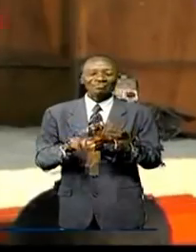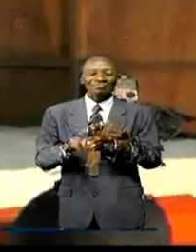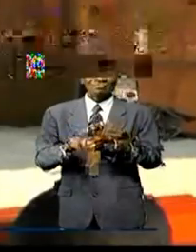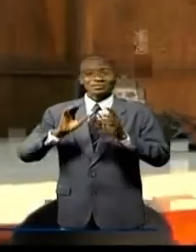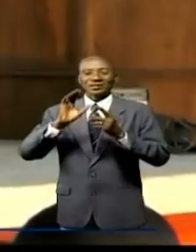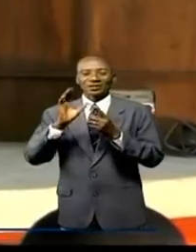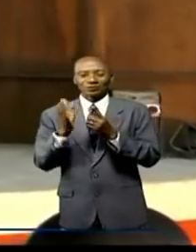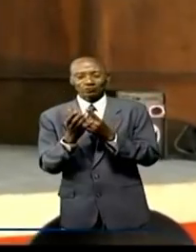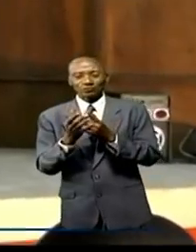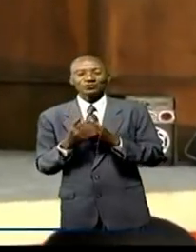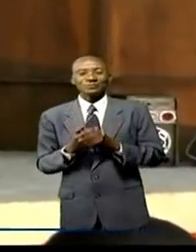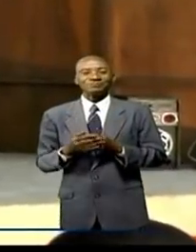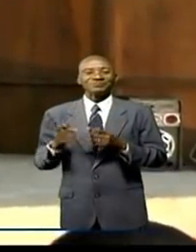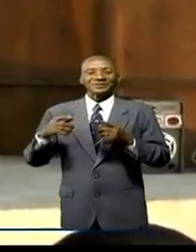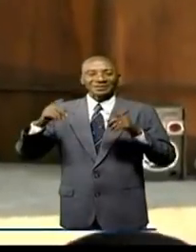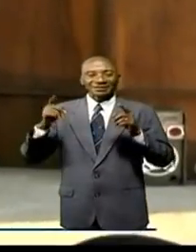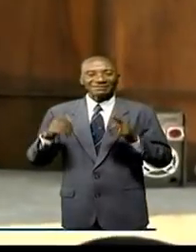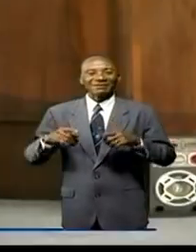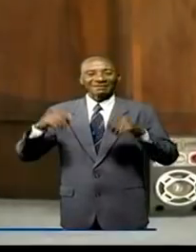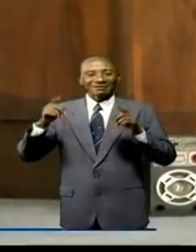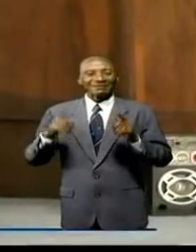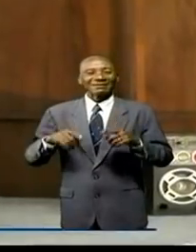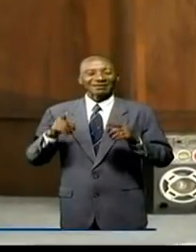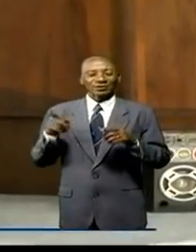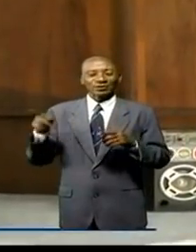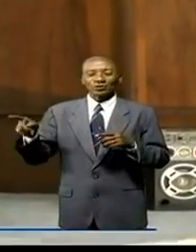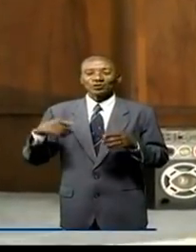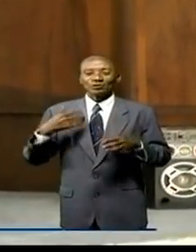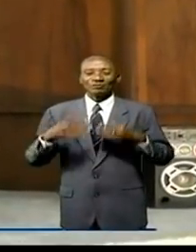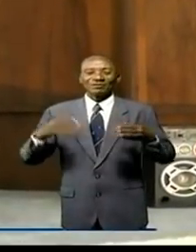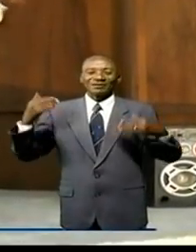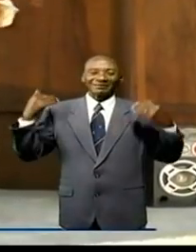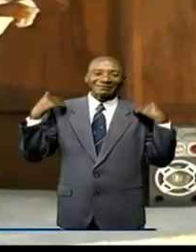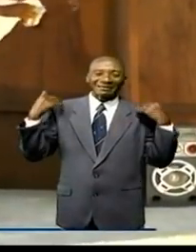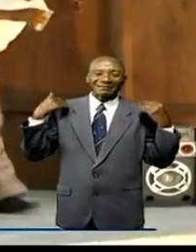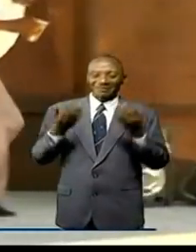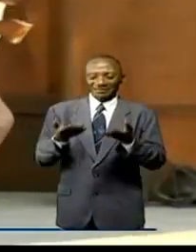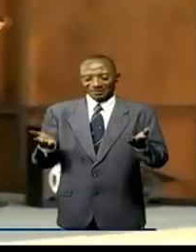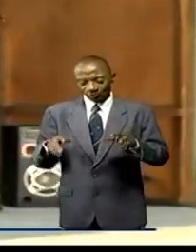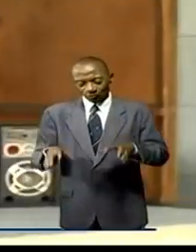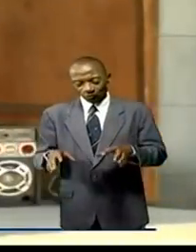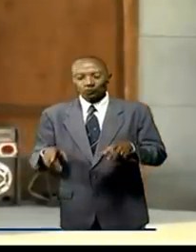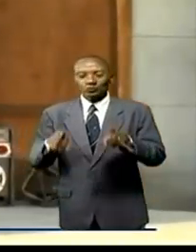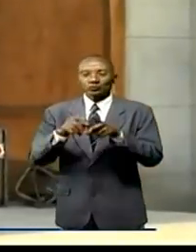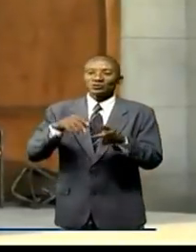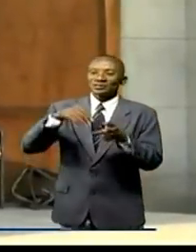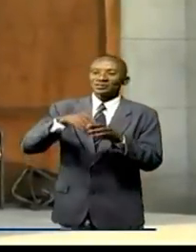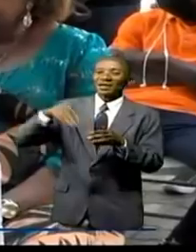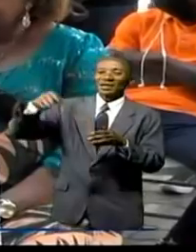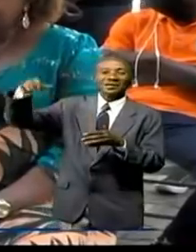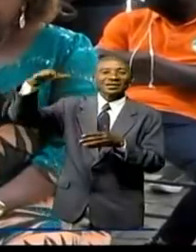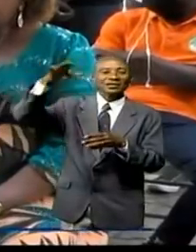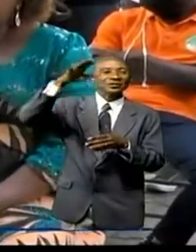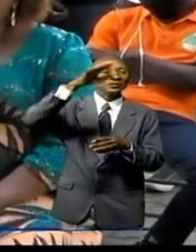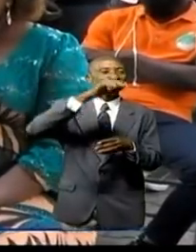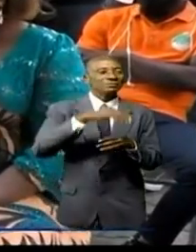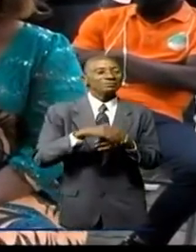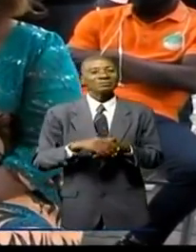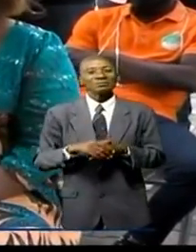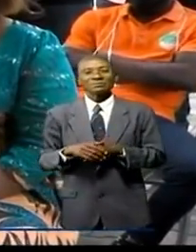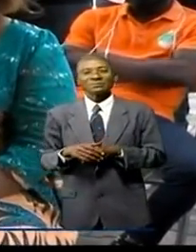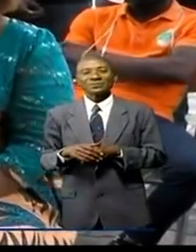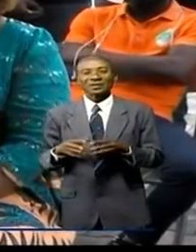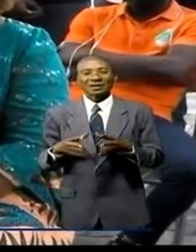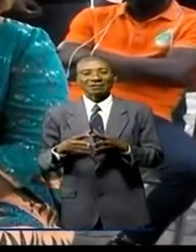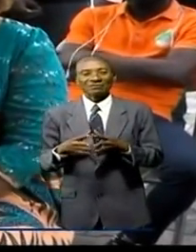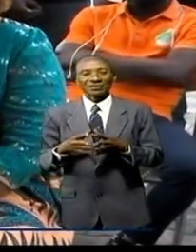ses principes, elle a créé des spectacles tournés au pays et ailleurs. Et c'est grâce au soutien de partenaires